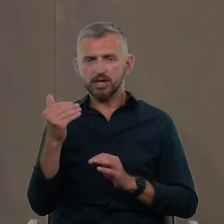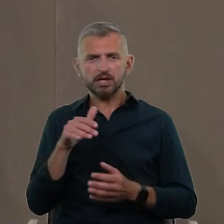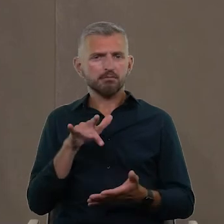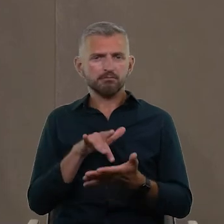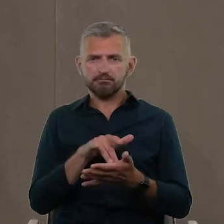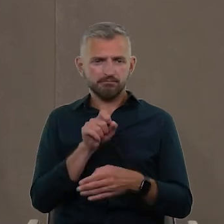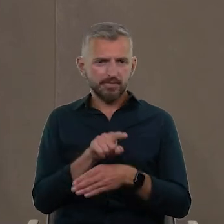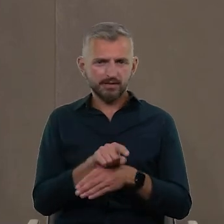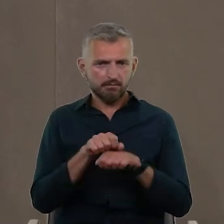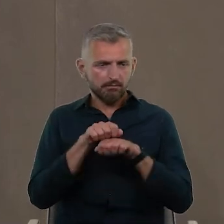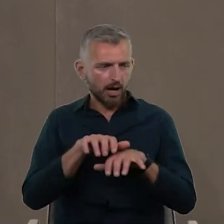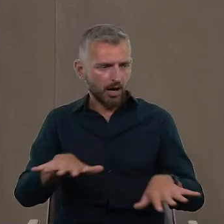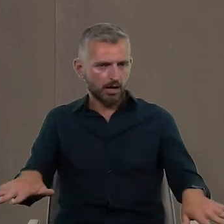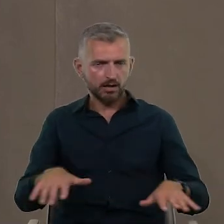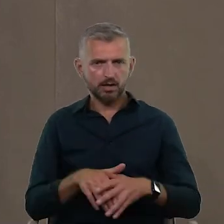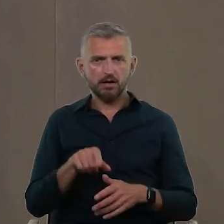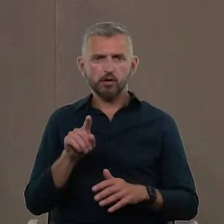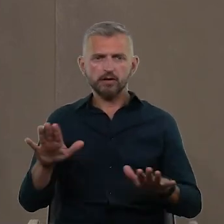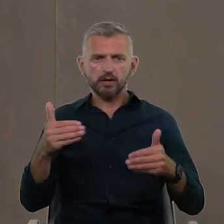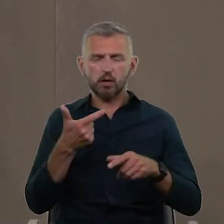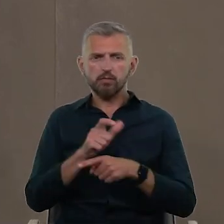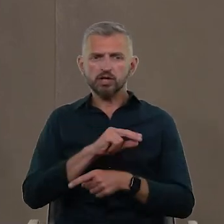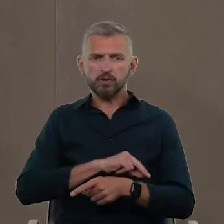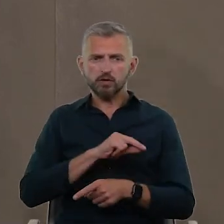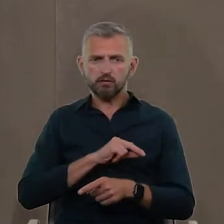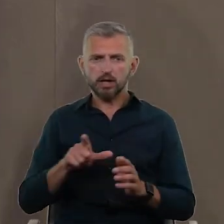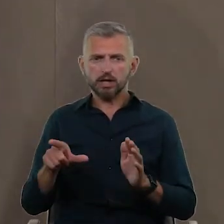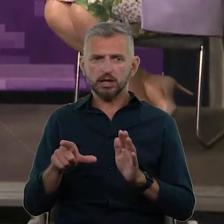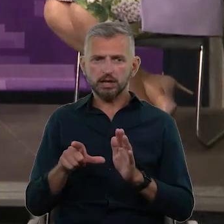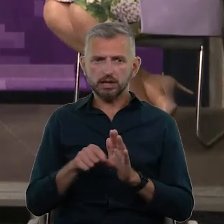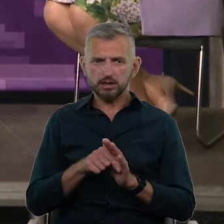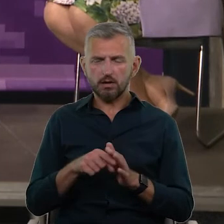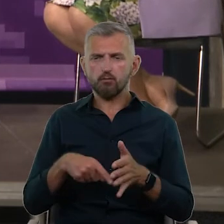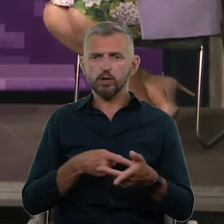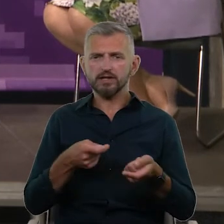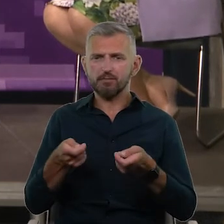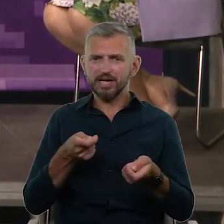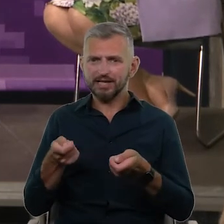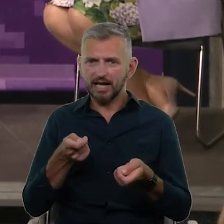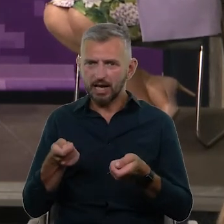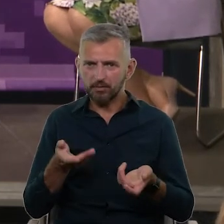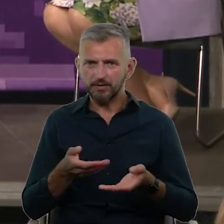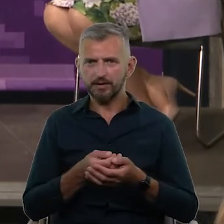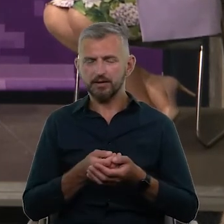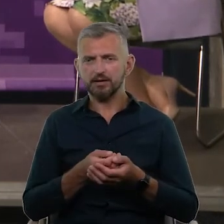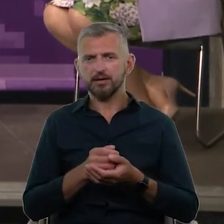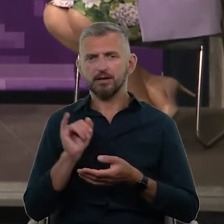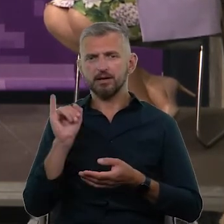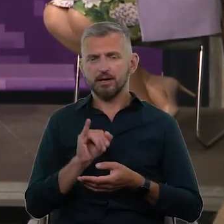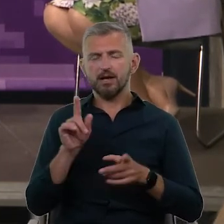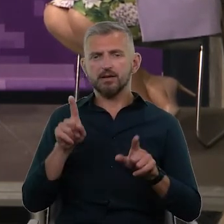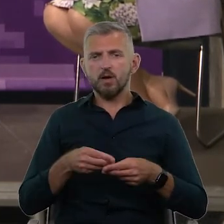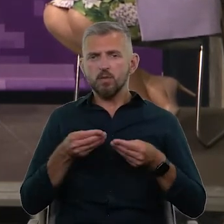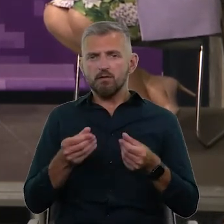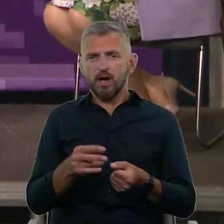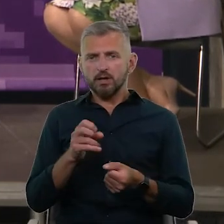– це мережування. Тому вони закликають більше працювати з муніципалітетами, і теж